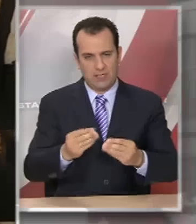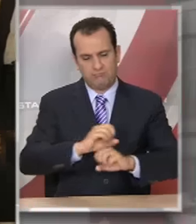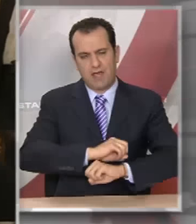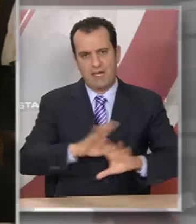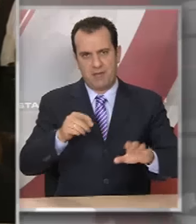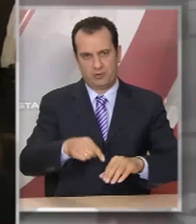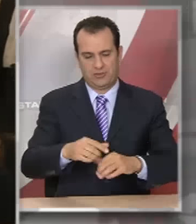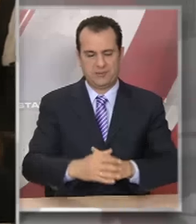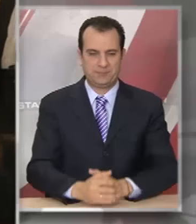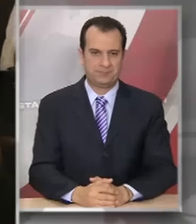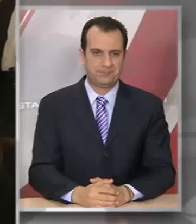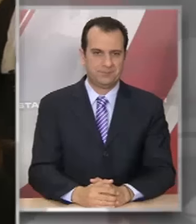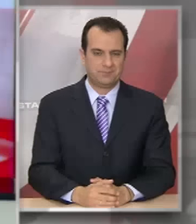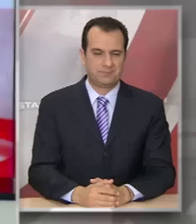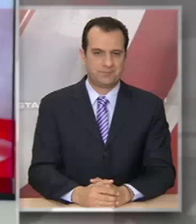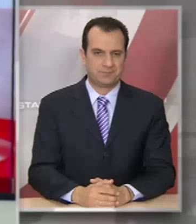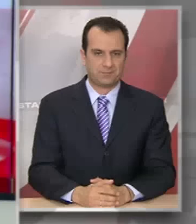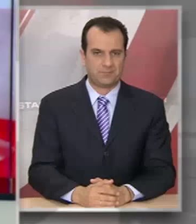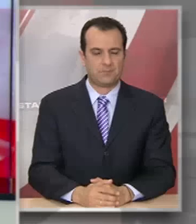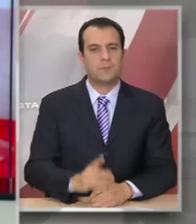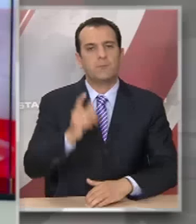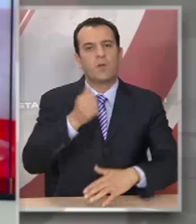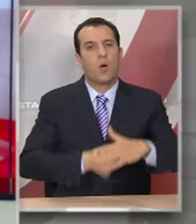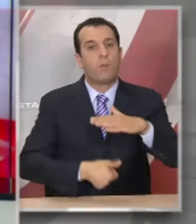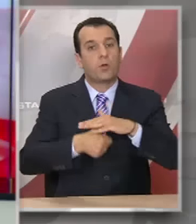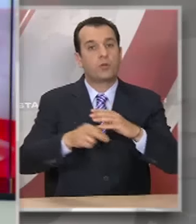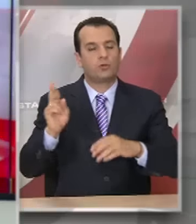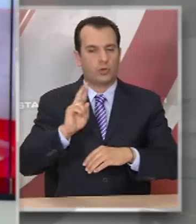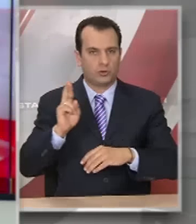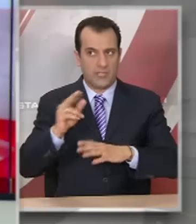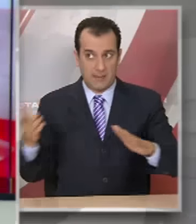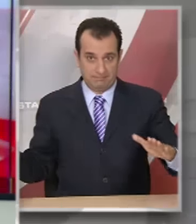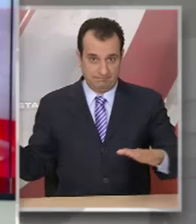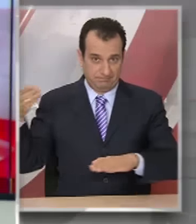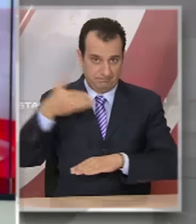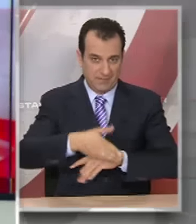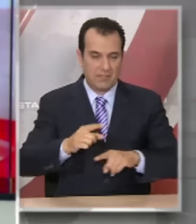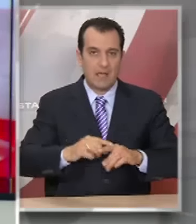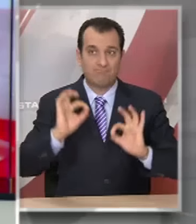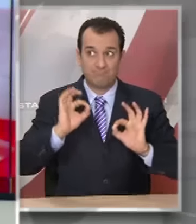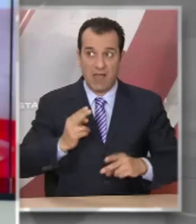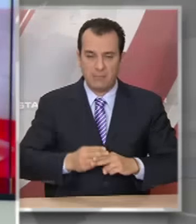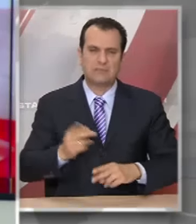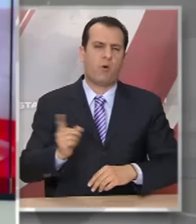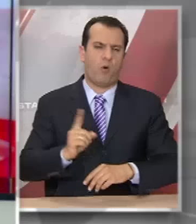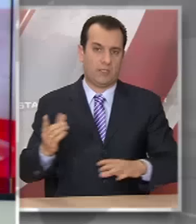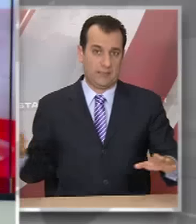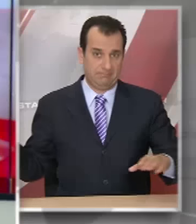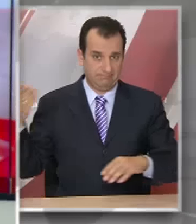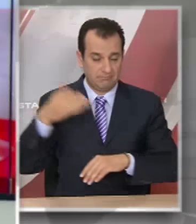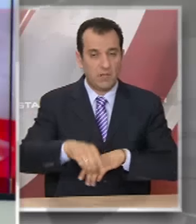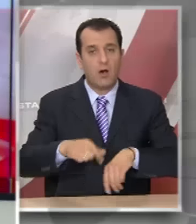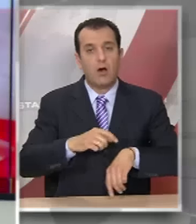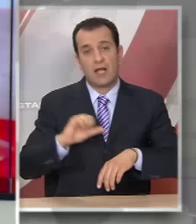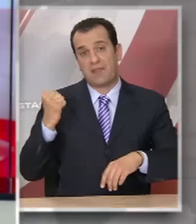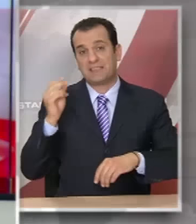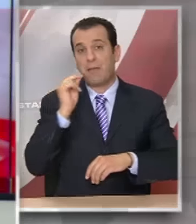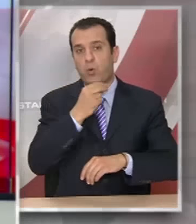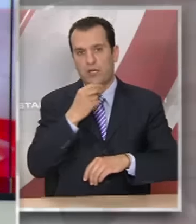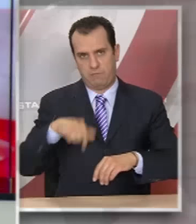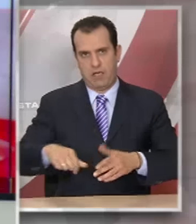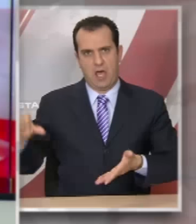ενημέρωση. Ο Βλαντιμίρ Πούτιν, λοιπόν, ο οποίος πραγματοποιεί ανεπίσημη επίσκεψη στη χώρα μας, έφτασε χθες το απόγευμα